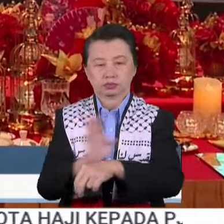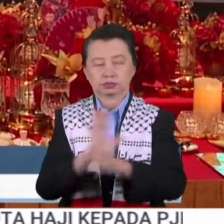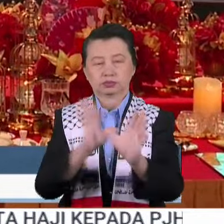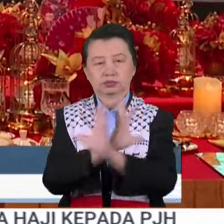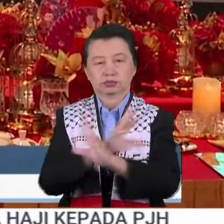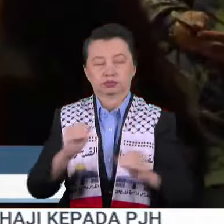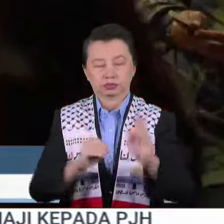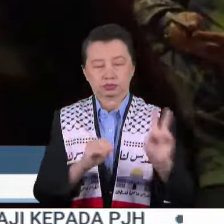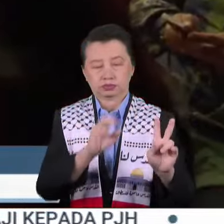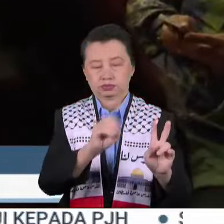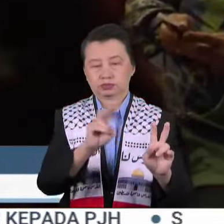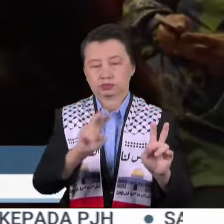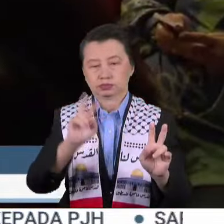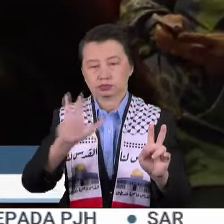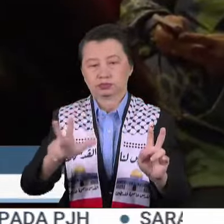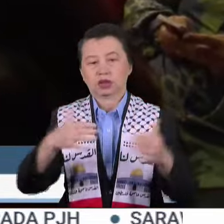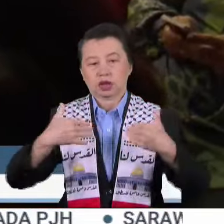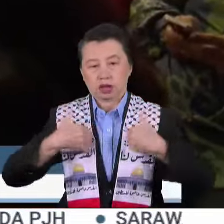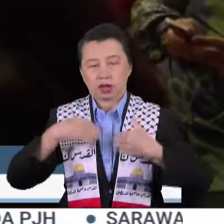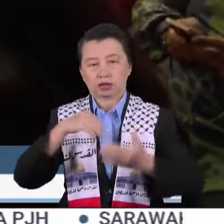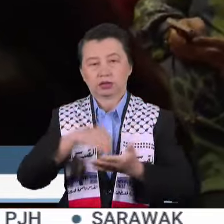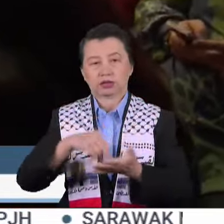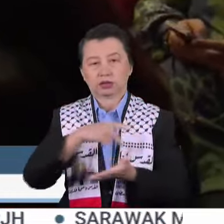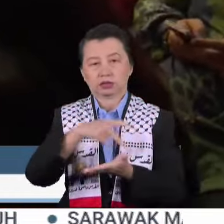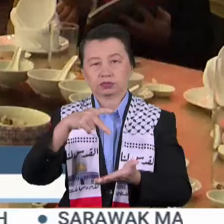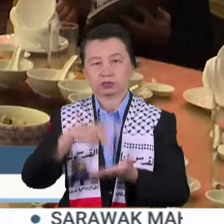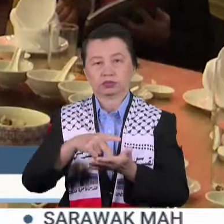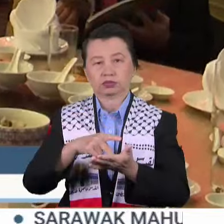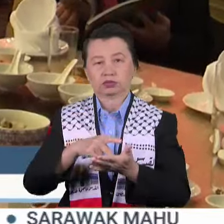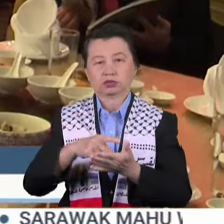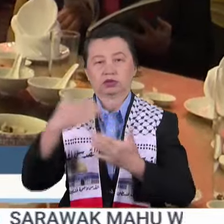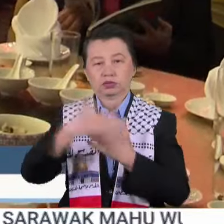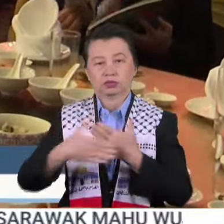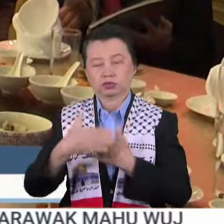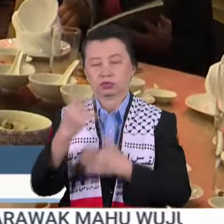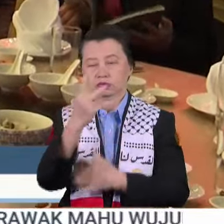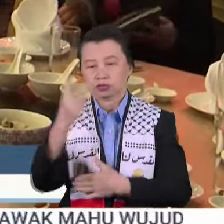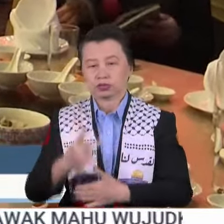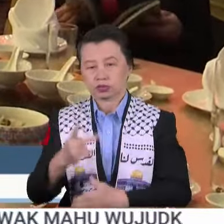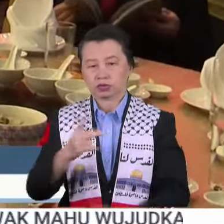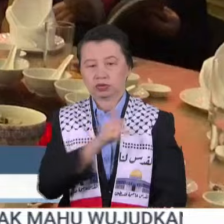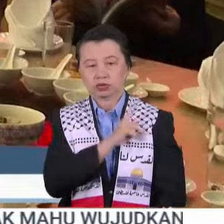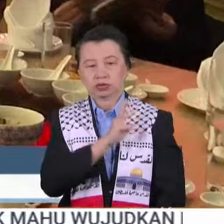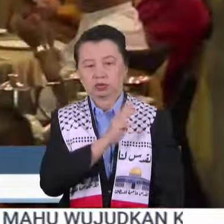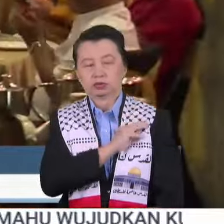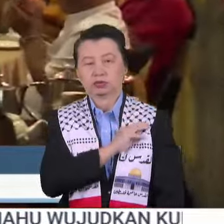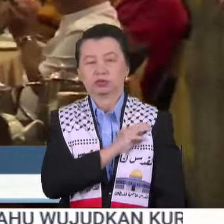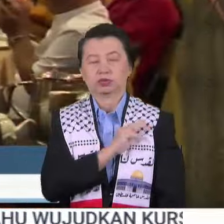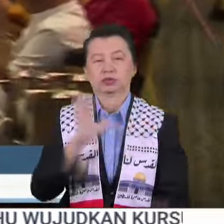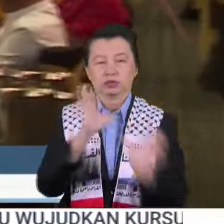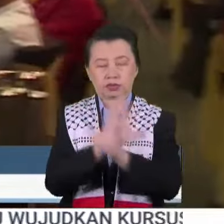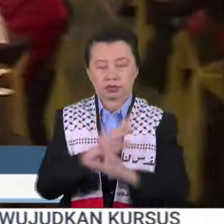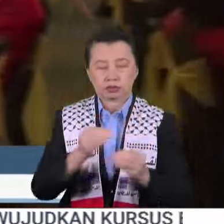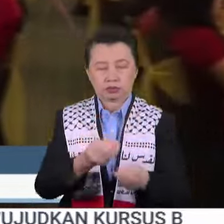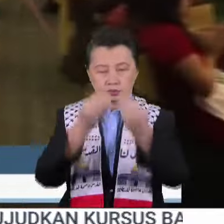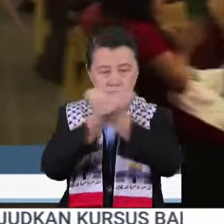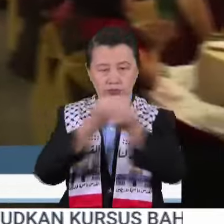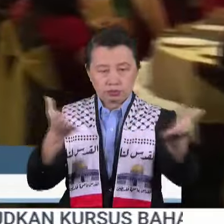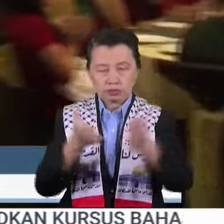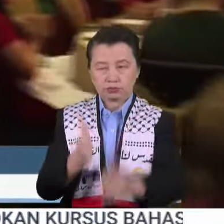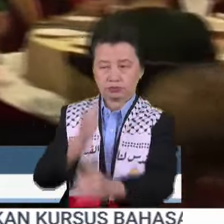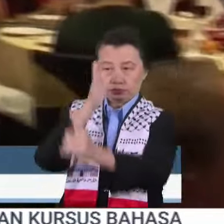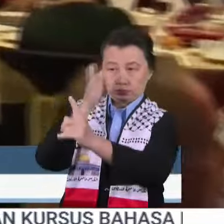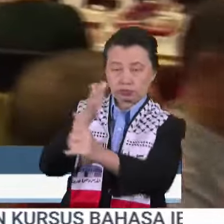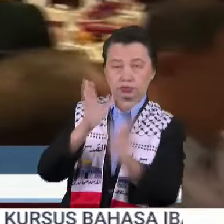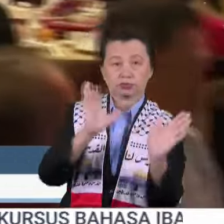Sarawak 2023 yang berlangsung di Pusat Konvensyen Borneo Kuching, Dato' Patinggi Tan Sri Abang Johari memberitahu hala